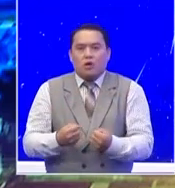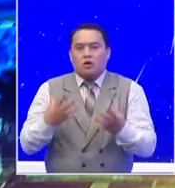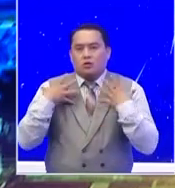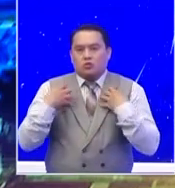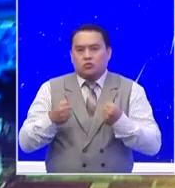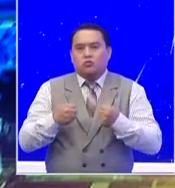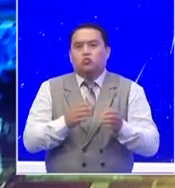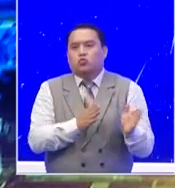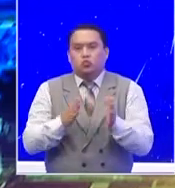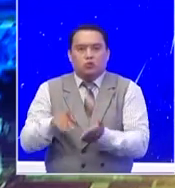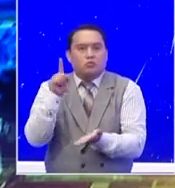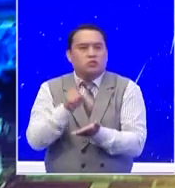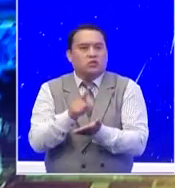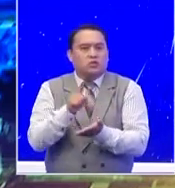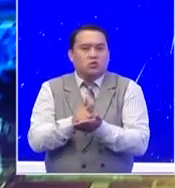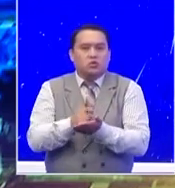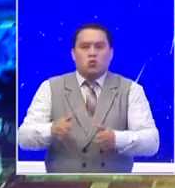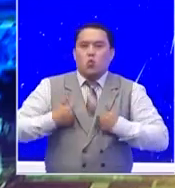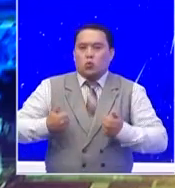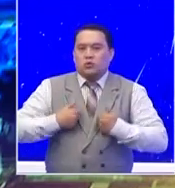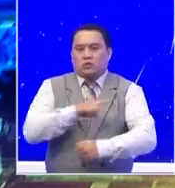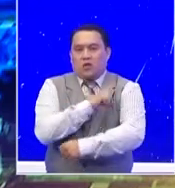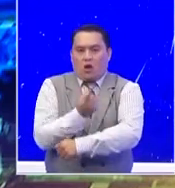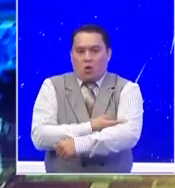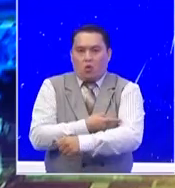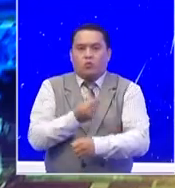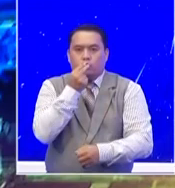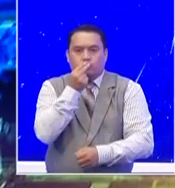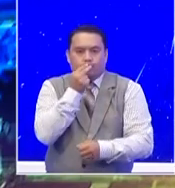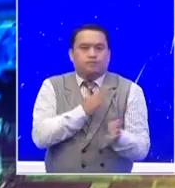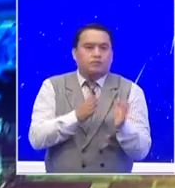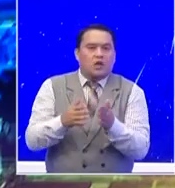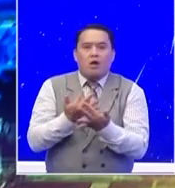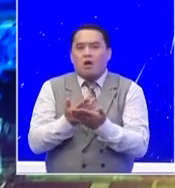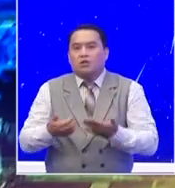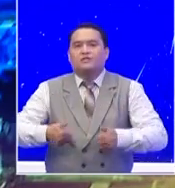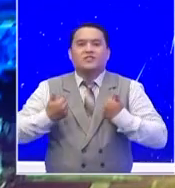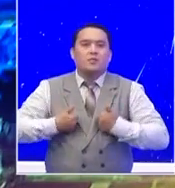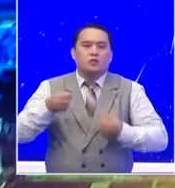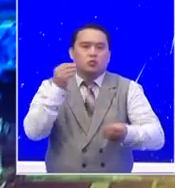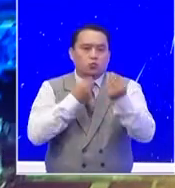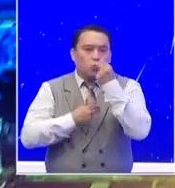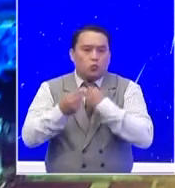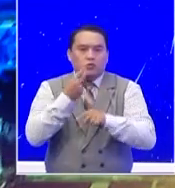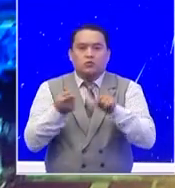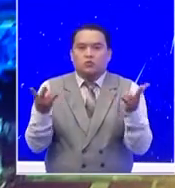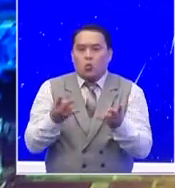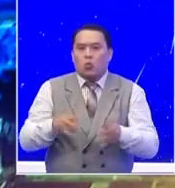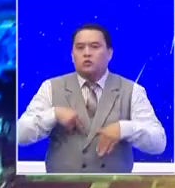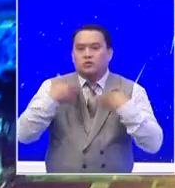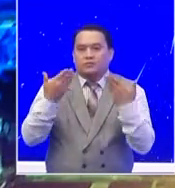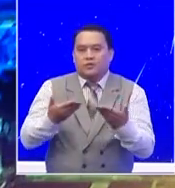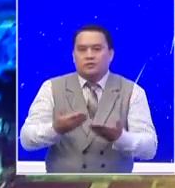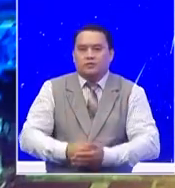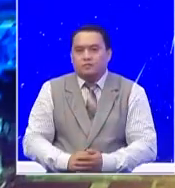өмір салтын ұстануы тиіс. Иммунитетті күшейту үшін уақытылы тамақтанып, әртүрлі дәрумендерді ішу керек. Жетісулық дәрігерлер осылай